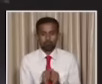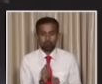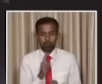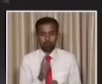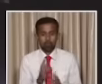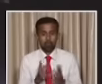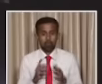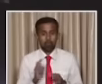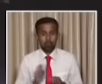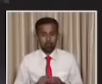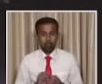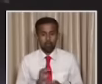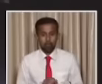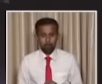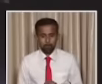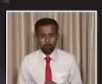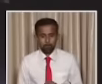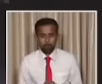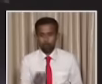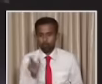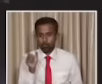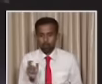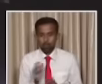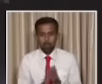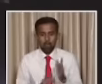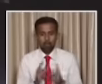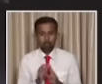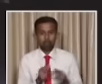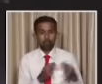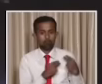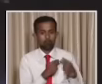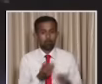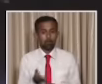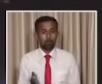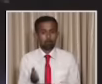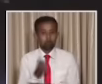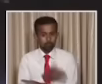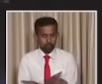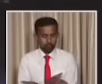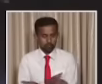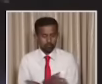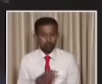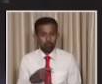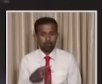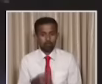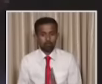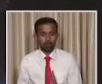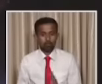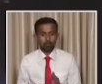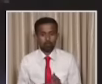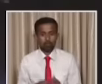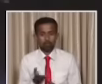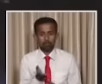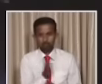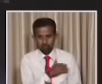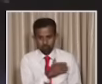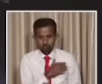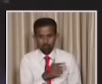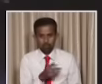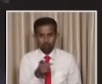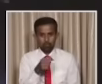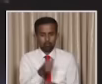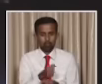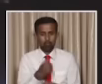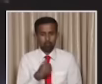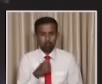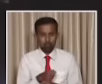ඇමතුමනි ලොකු ප්‍රශ්නයක් තියෙනවා. ඔබතුමා මේ අමාත්‍යාංශේ බාර ගන්න පෙර මේ රටේ මිඩි ඉස්සෙල්ලා හිටපු ඔබතුමාලගේ ආණ්ඩුව